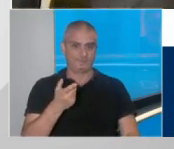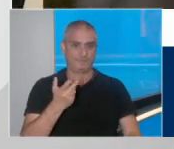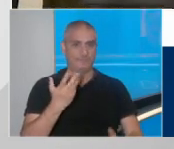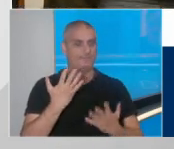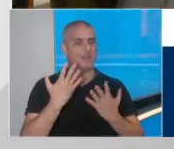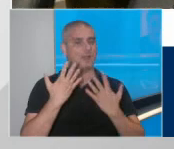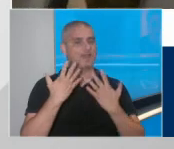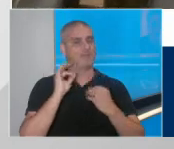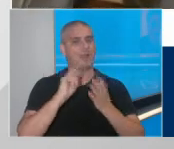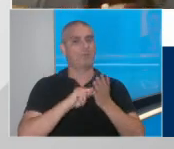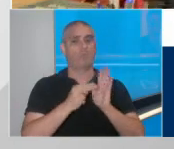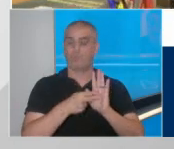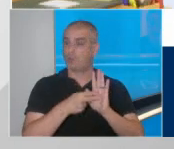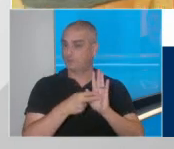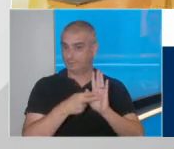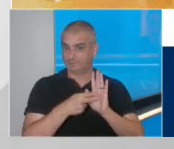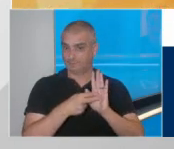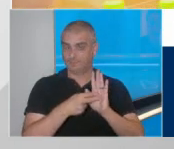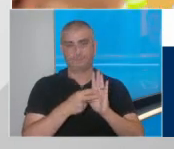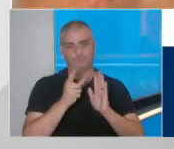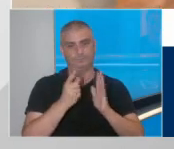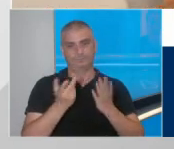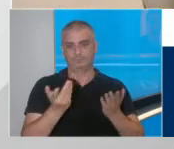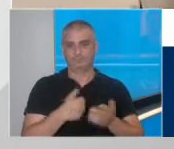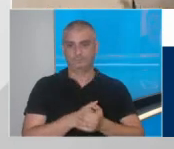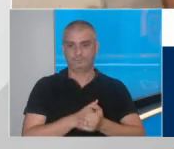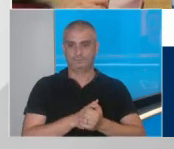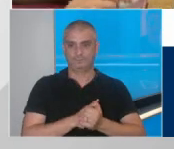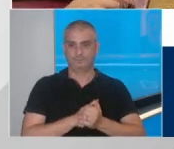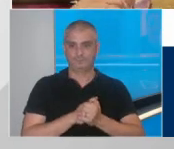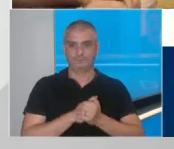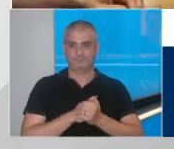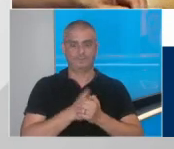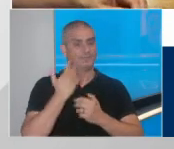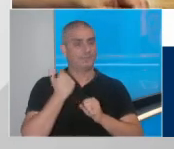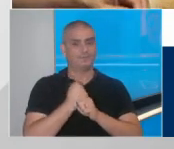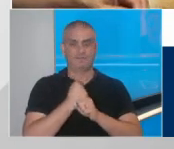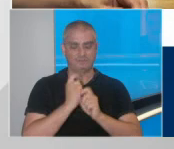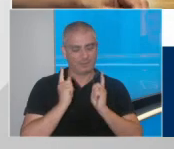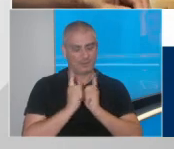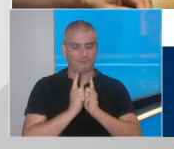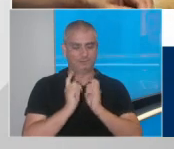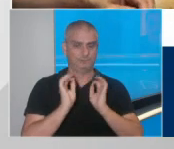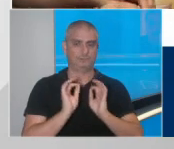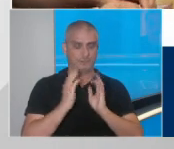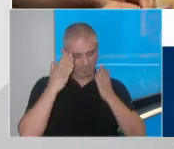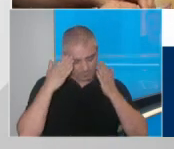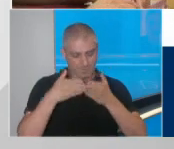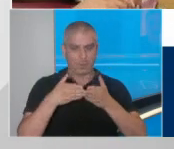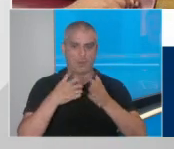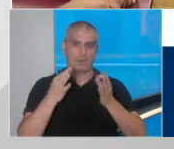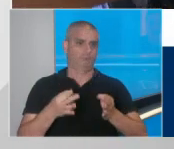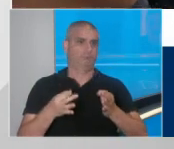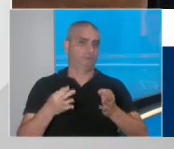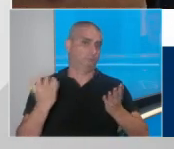ומהרוח הפוליטית נקרא לזה שנושבת. היה מבצע קצר, ממוקד,